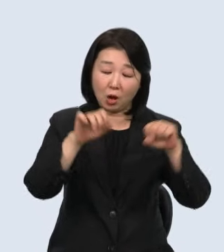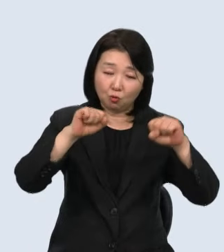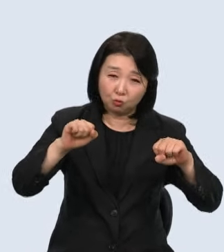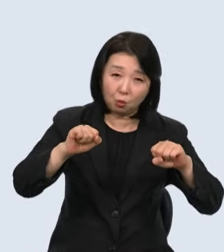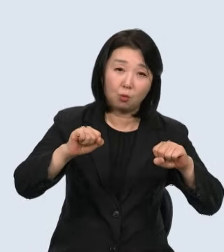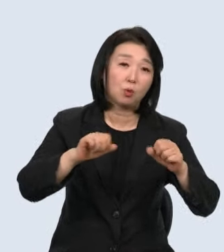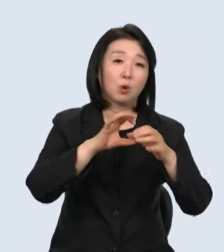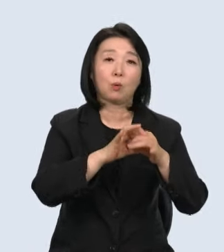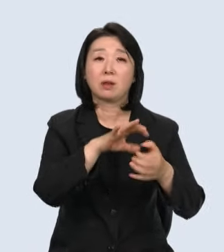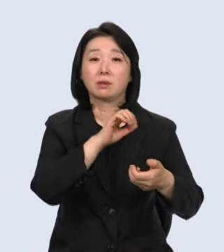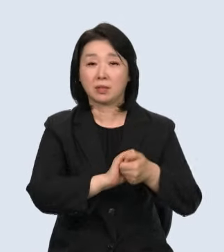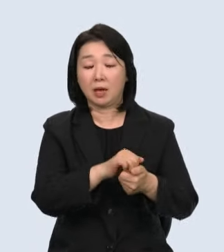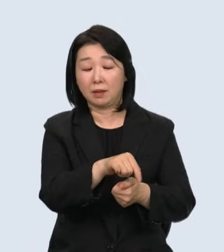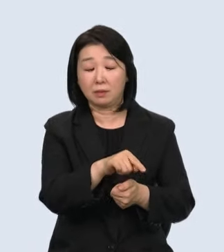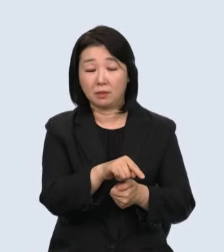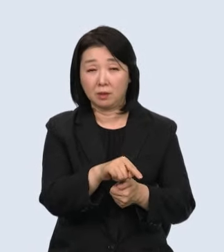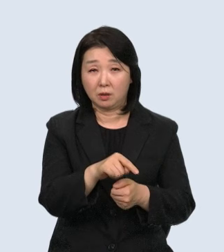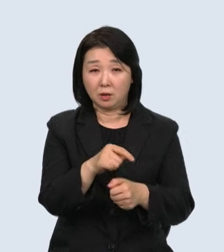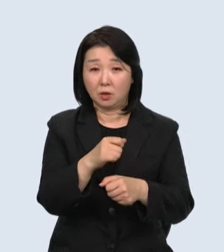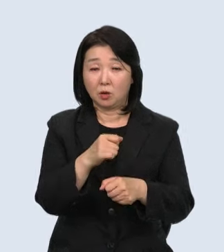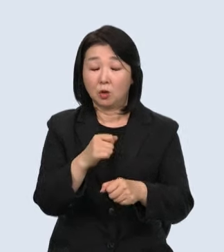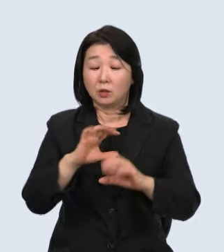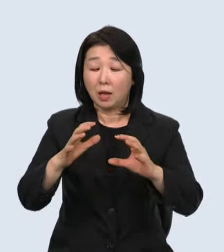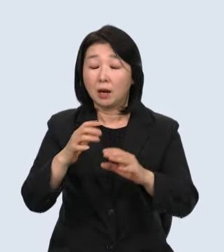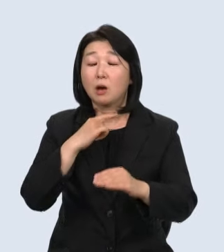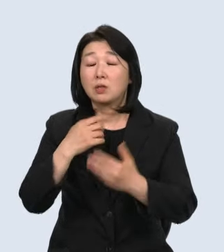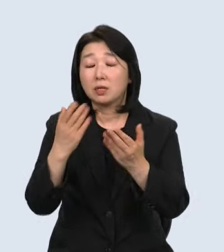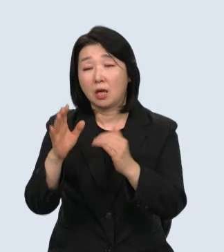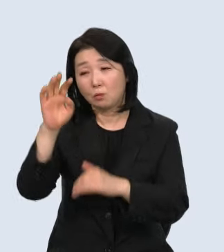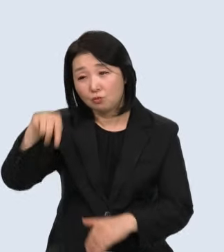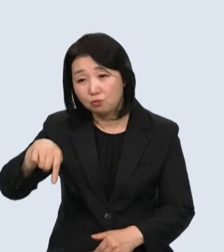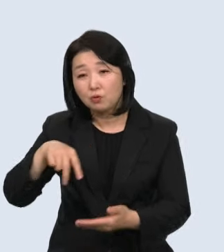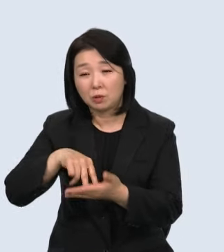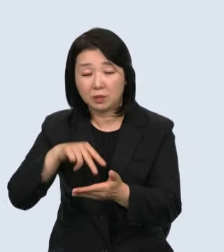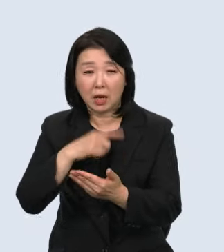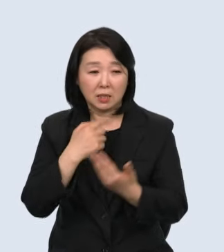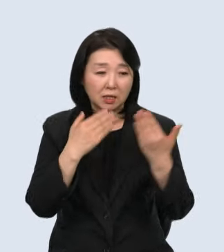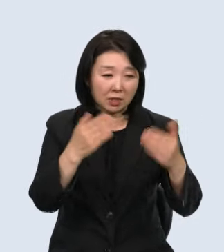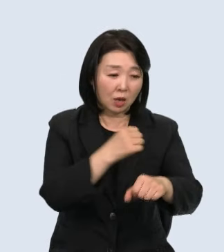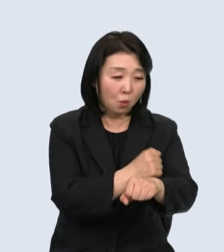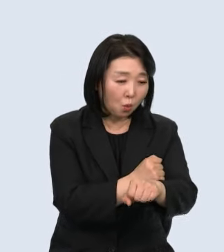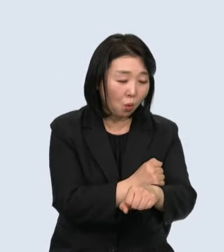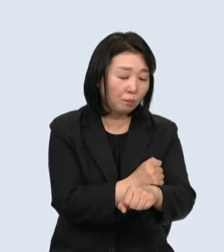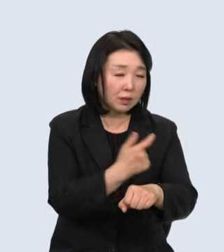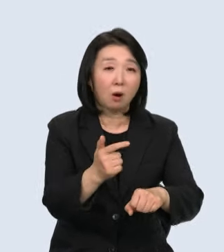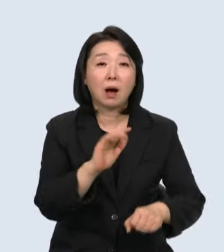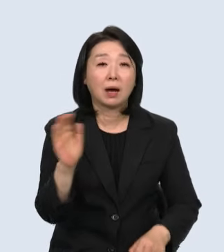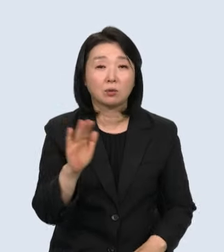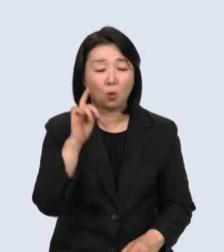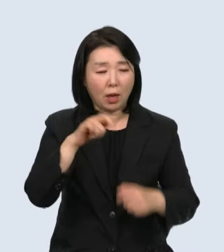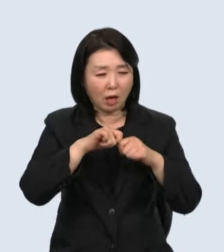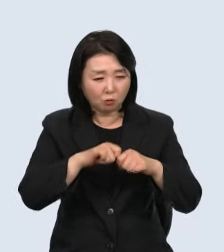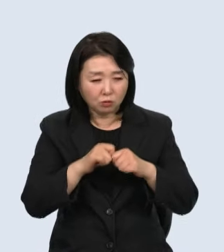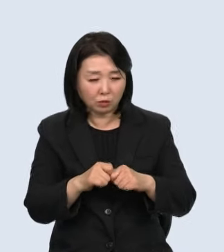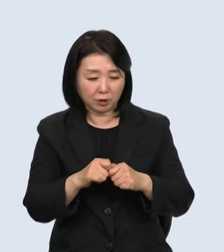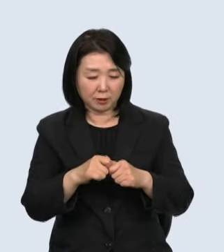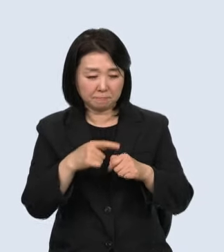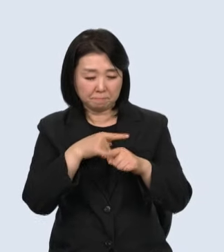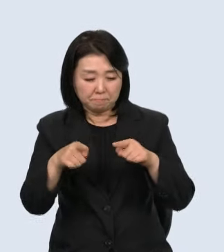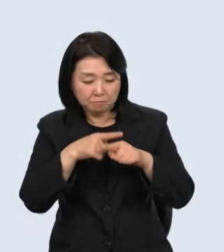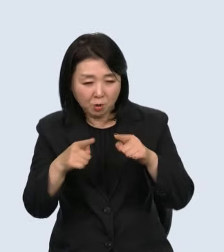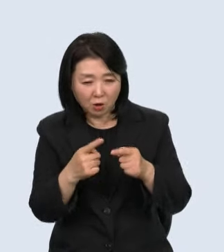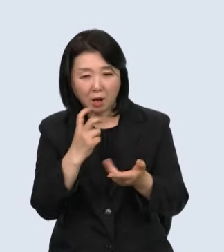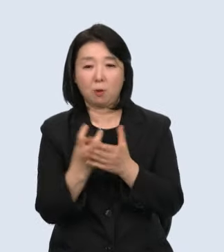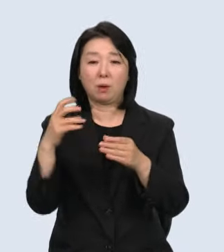있습니다 다만 보험부 희생 공원이 명백히 인정되는 정도보다는 좀 더 구체적인 심사 기준을 법에